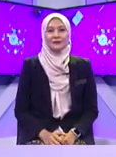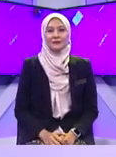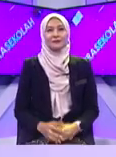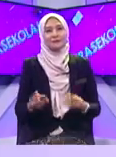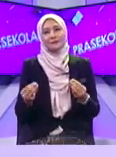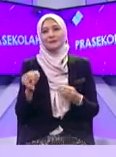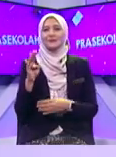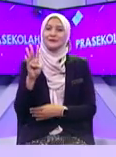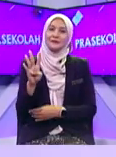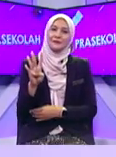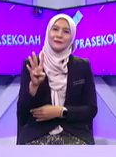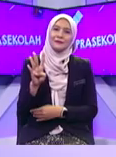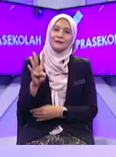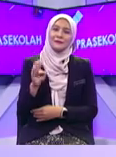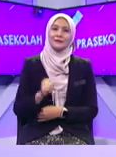okelah